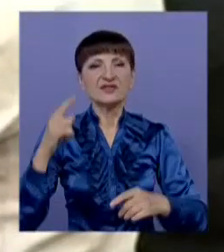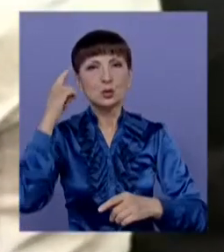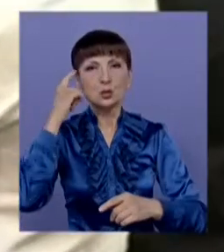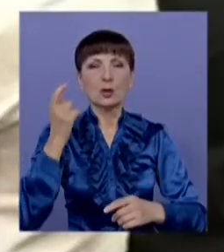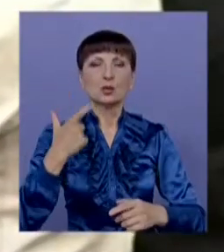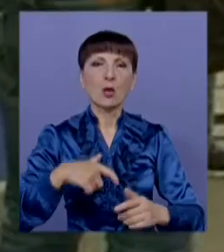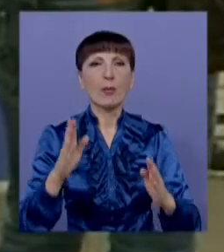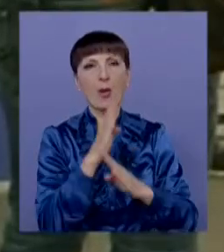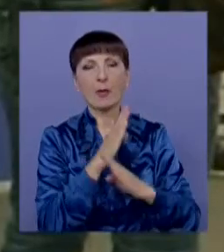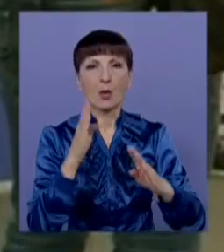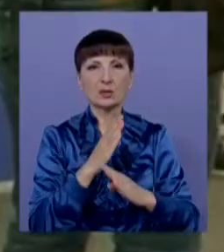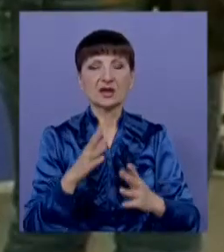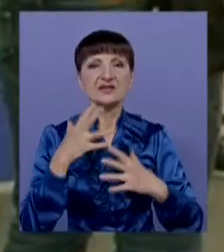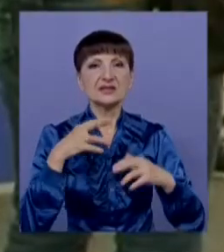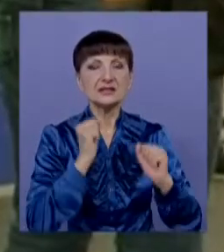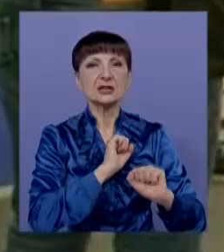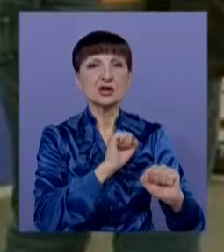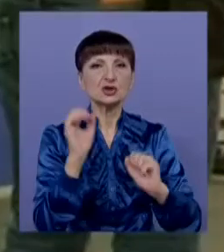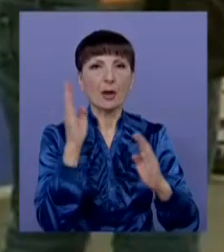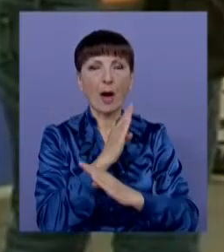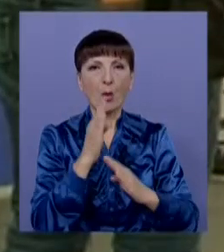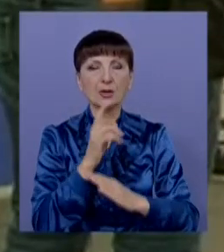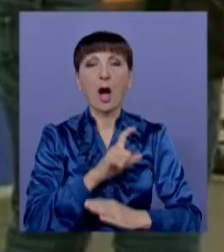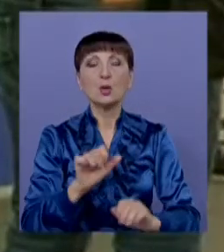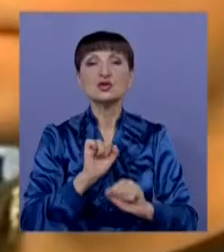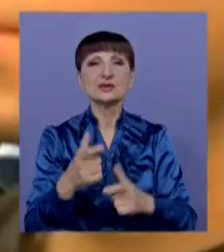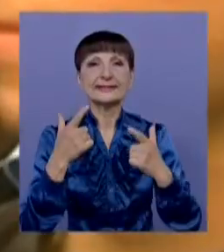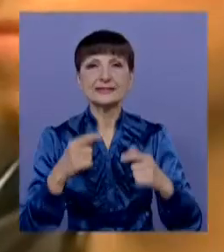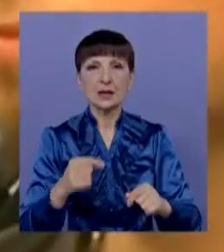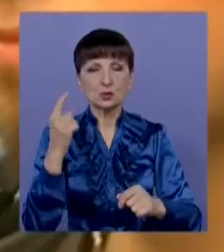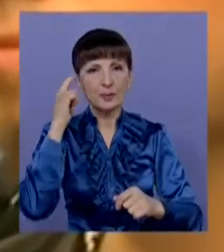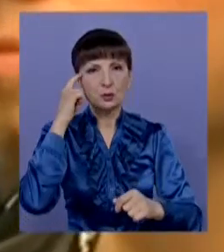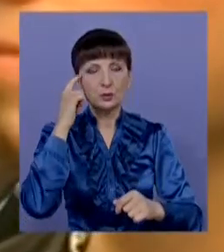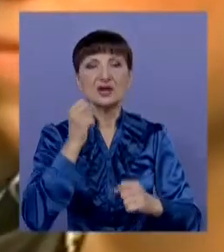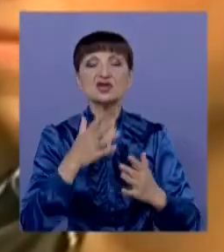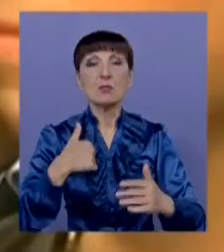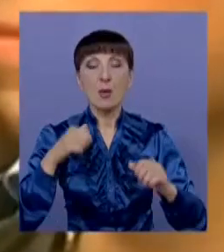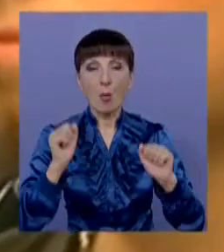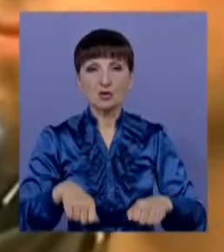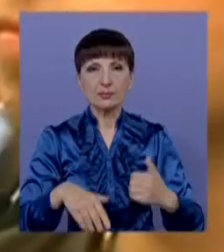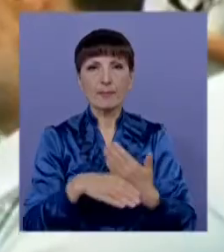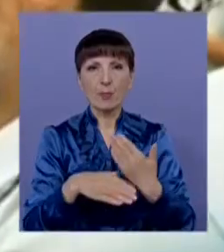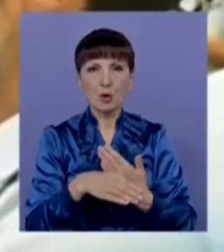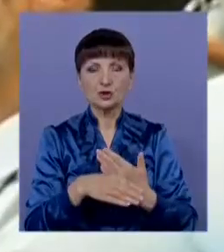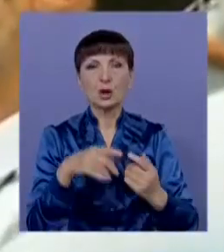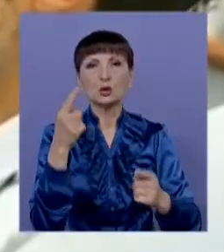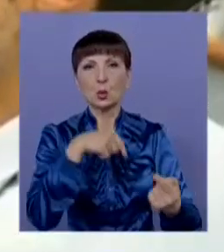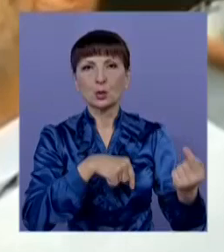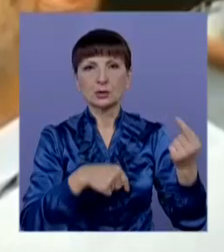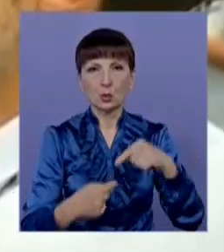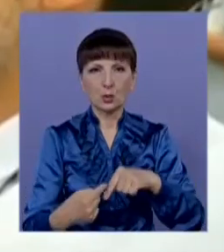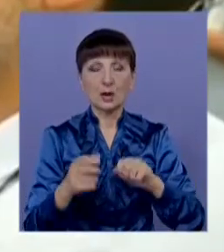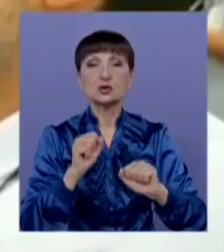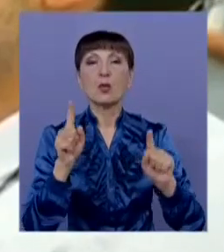только о климате и все силы отдаем защите климата. По-моему, нужно подумать о том, чем мы, люди, можем помочь друг другу,